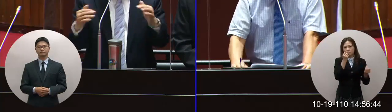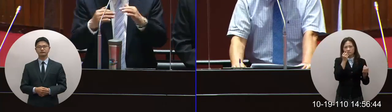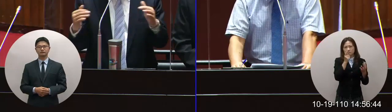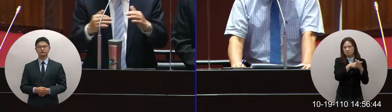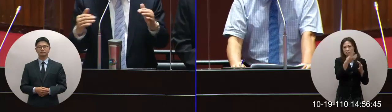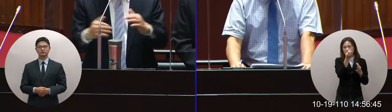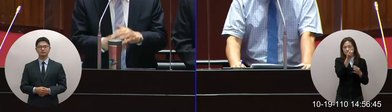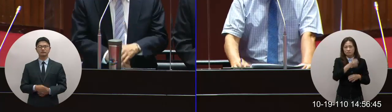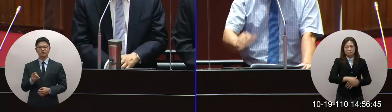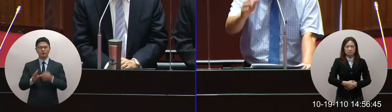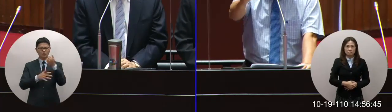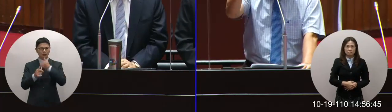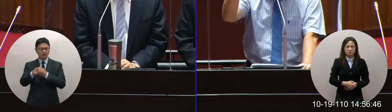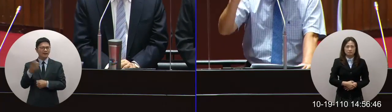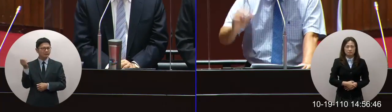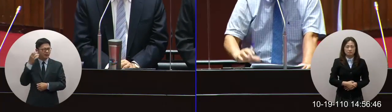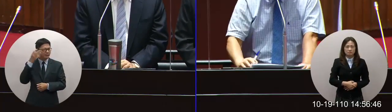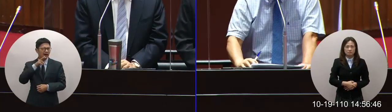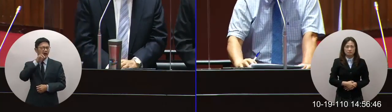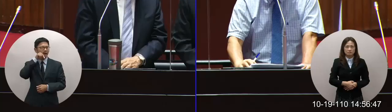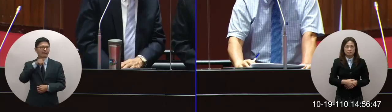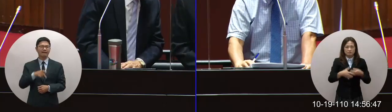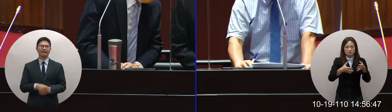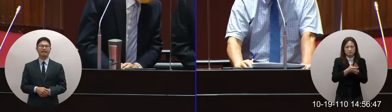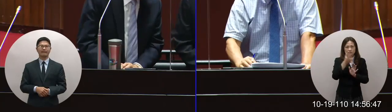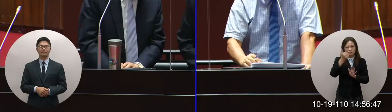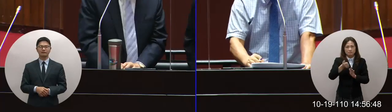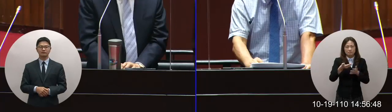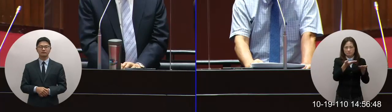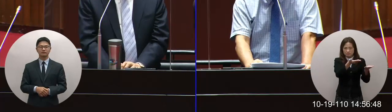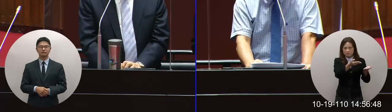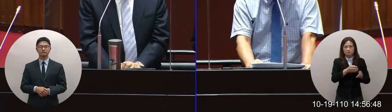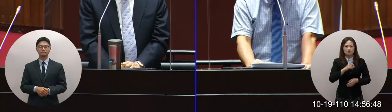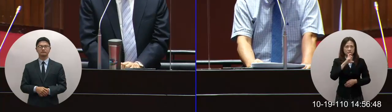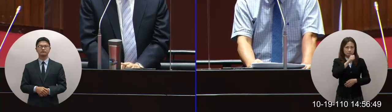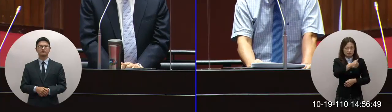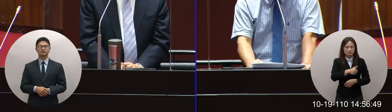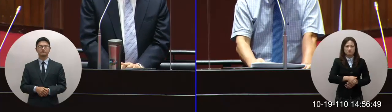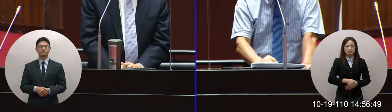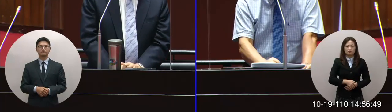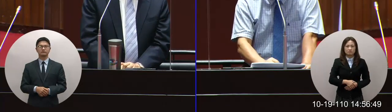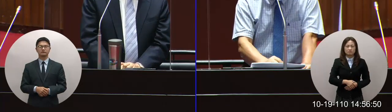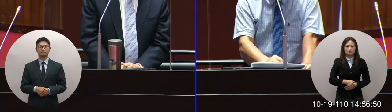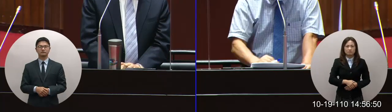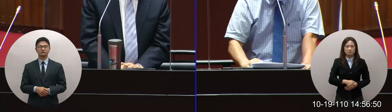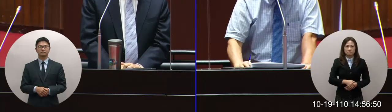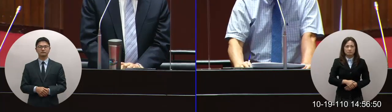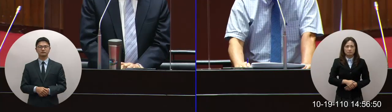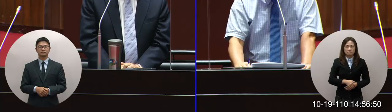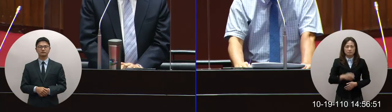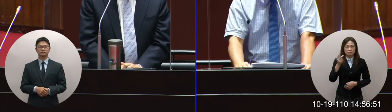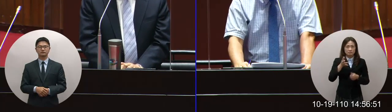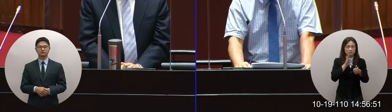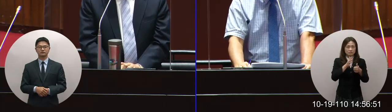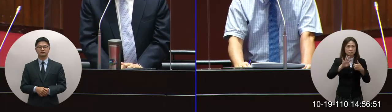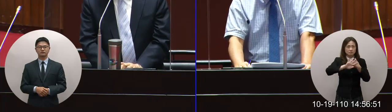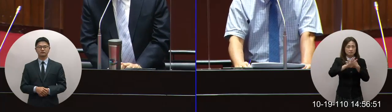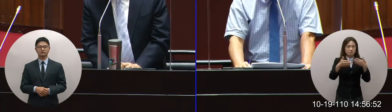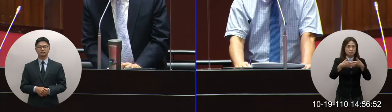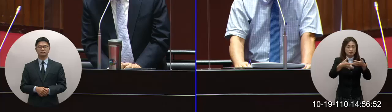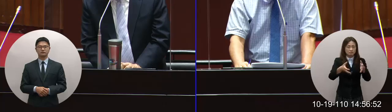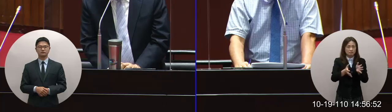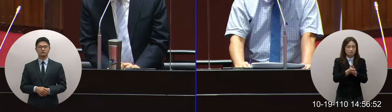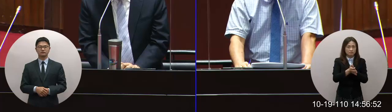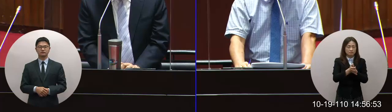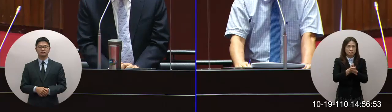解了， 资讯错误了。 那个部长你就请回去，我再请教那个外交部吴部长跟这个苏